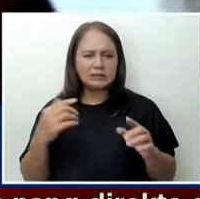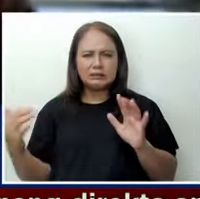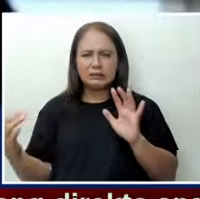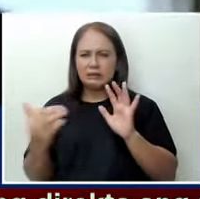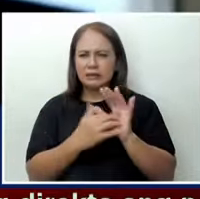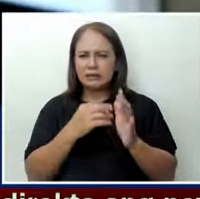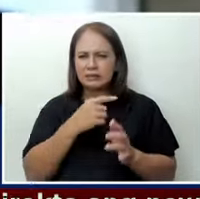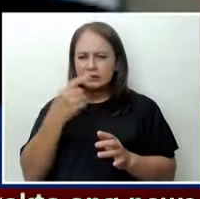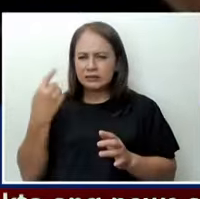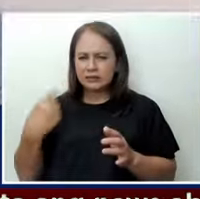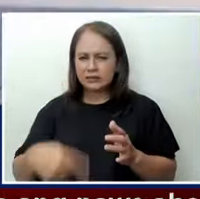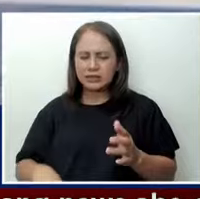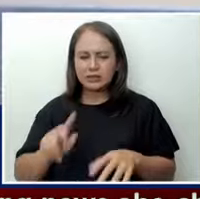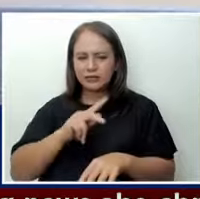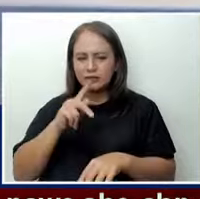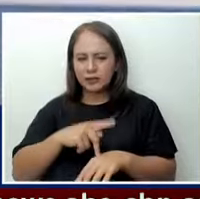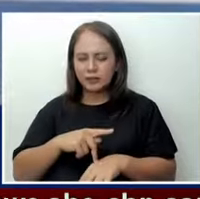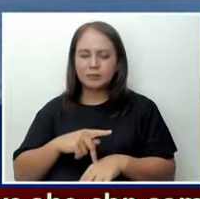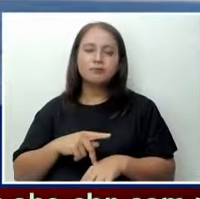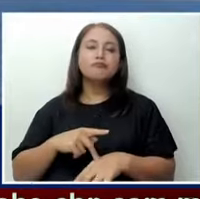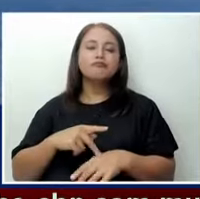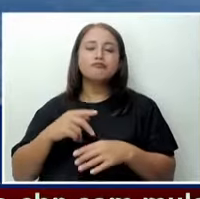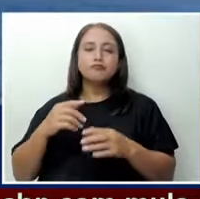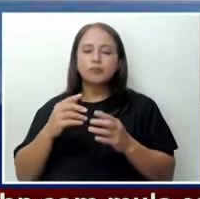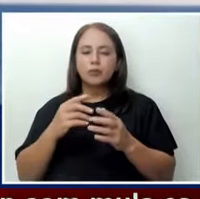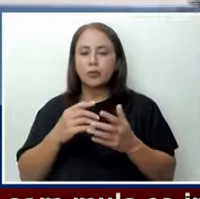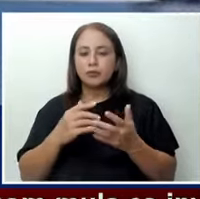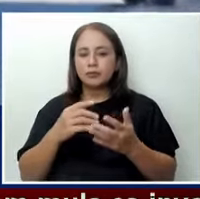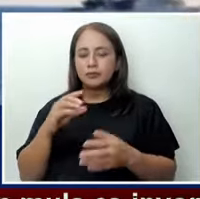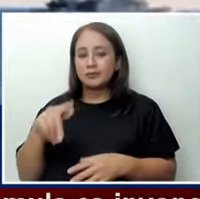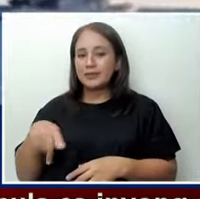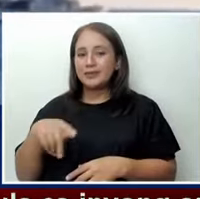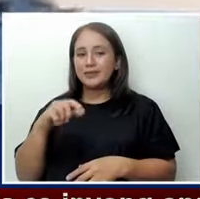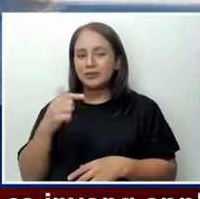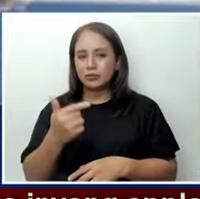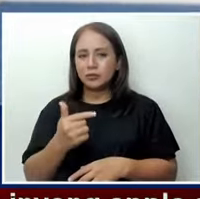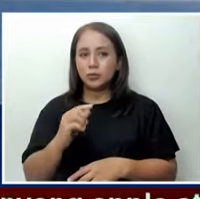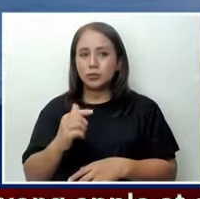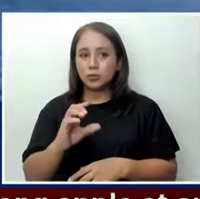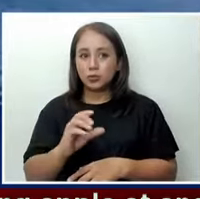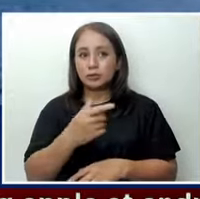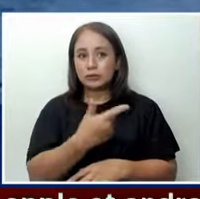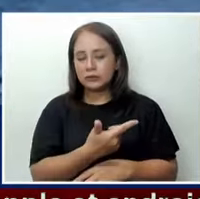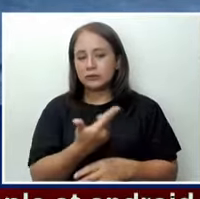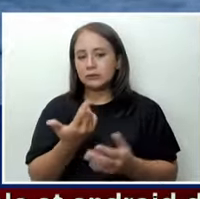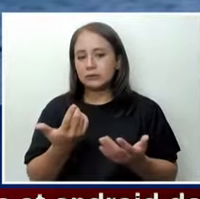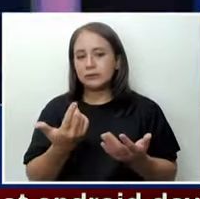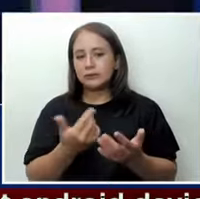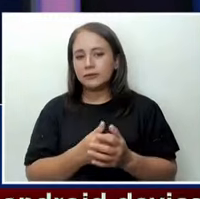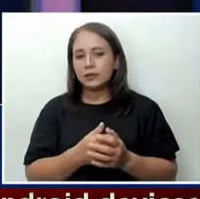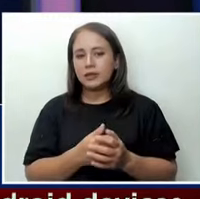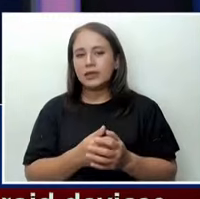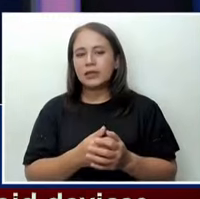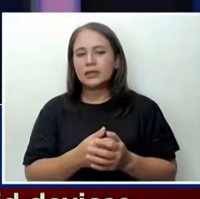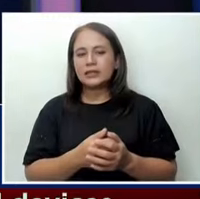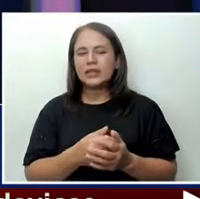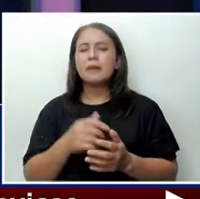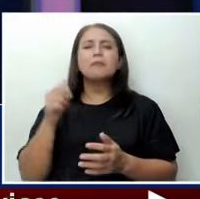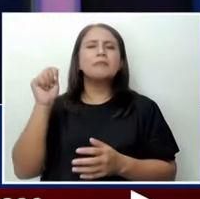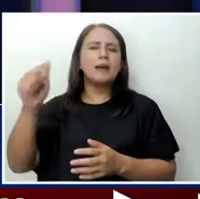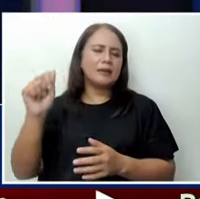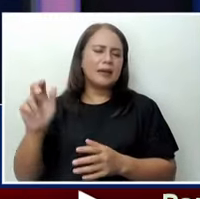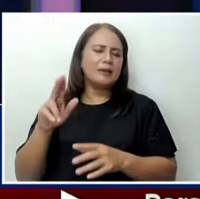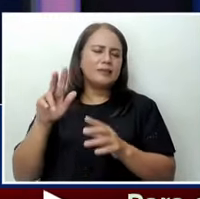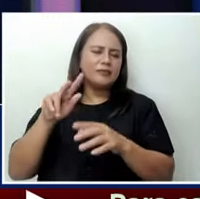China sa Philippine Coast Guard para umaksyon ang Estados Unidos? It's not up to the United States to